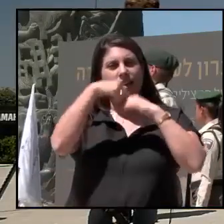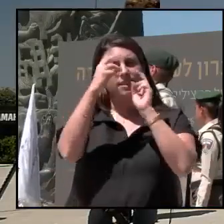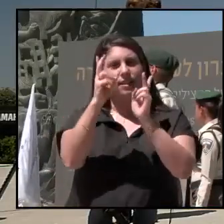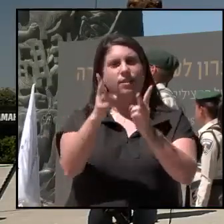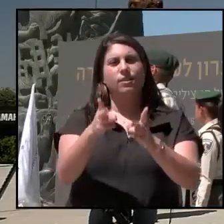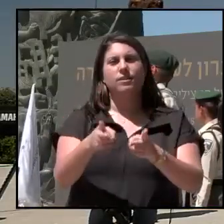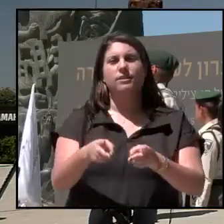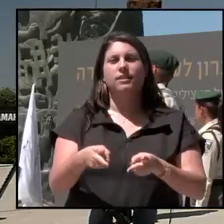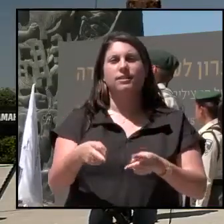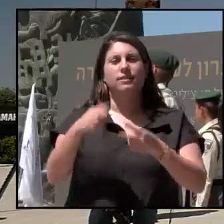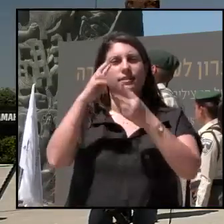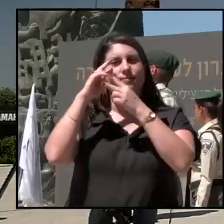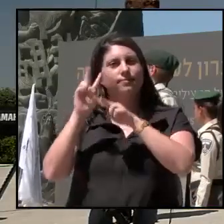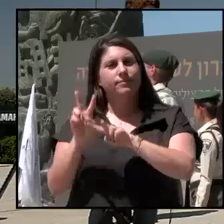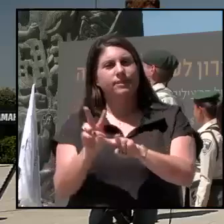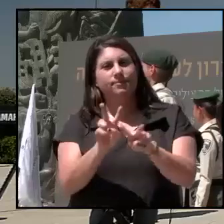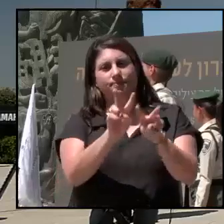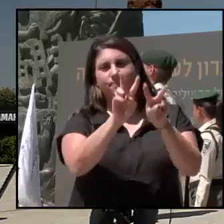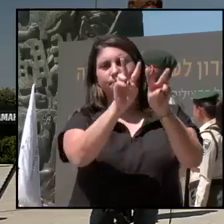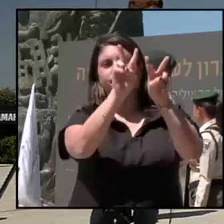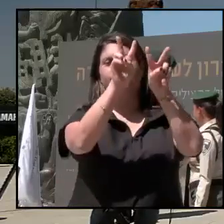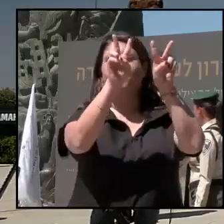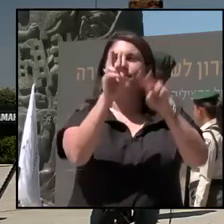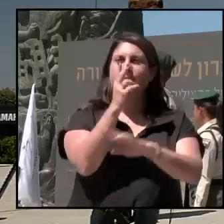ולרגע יכולתי לשמוע